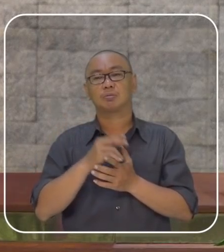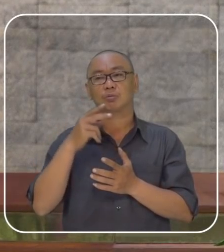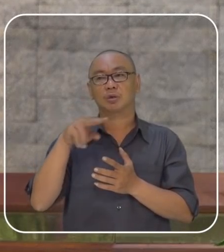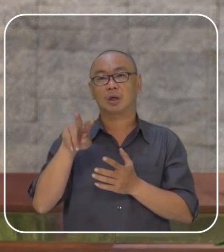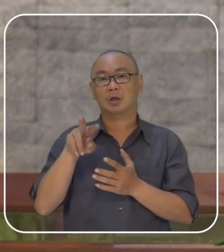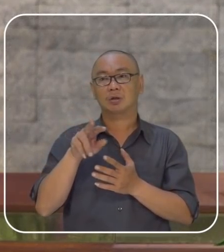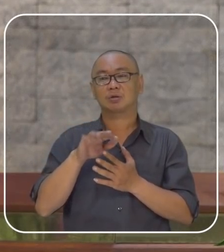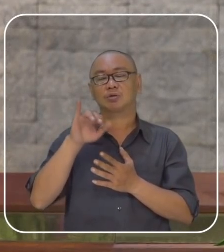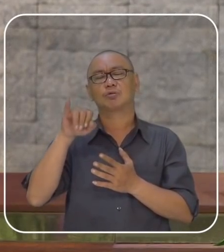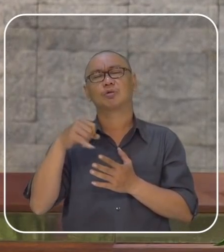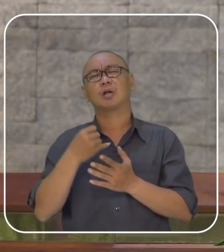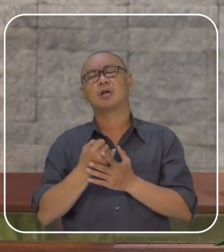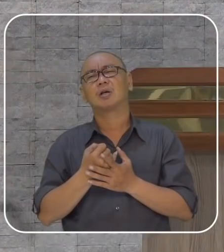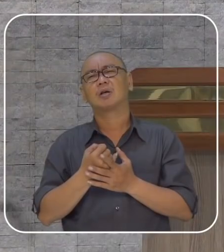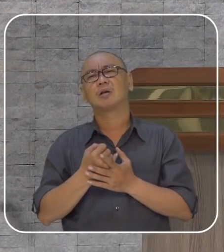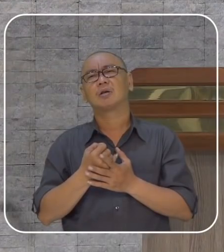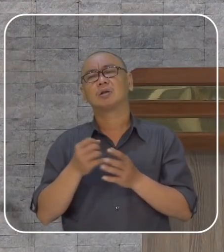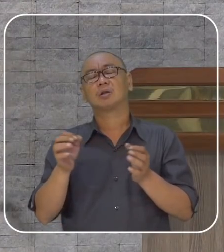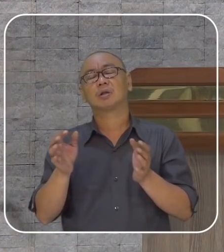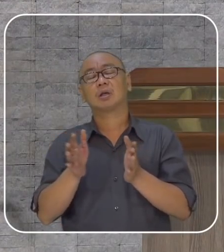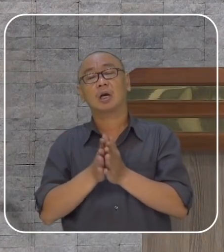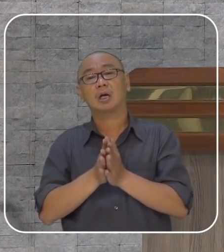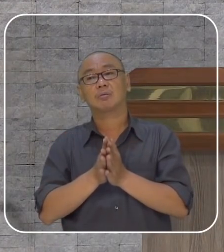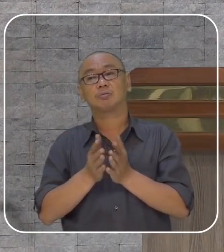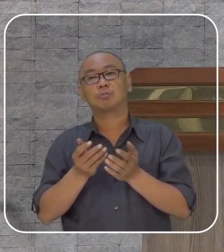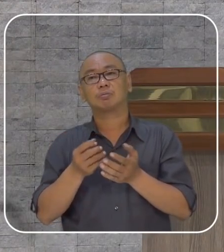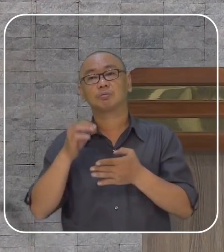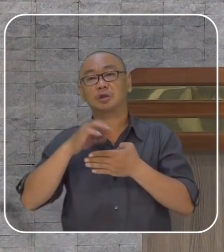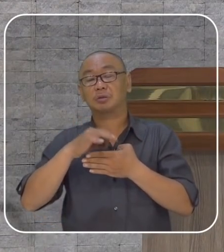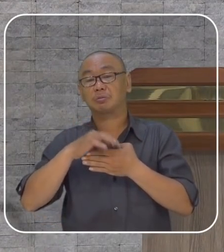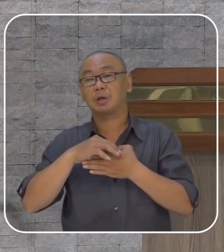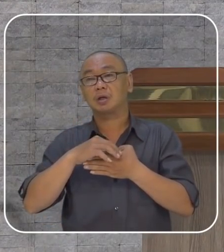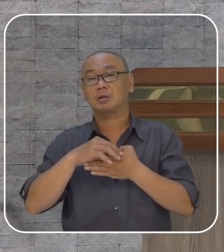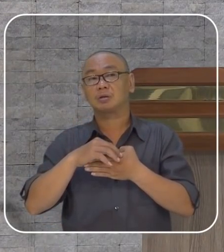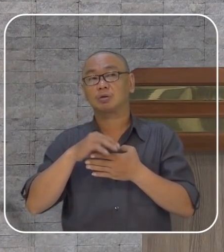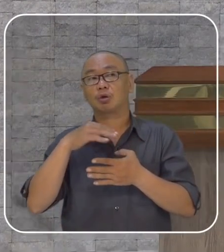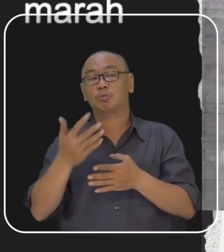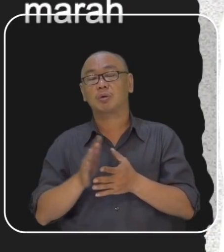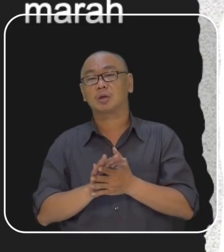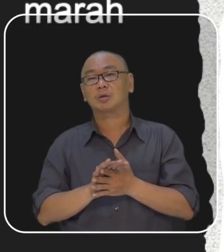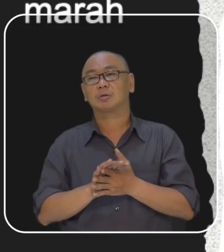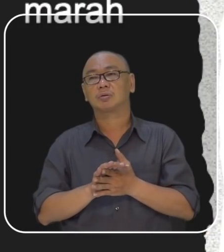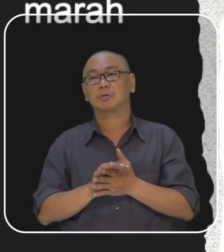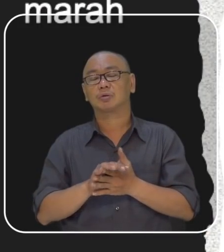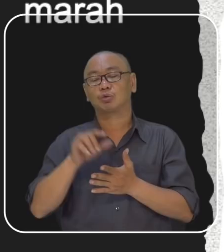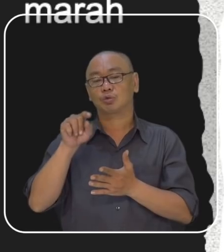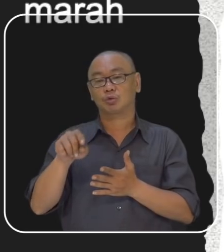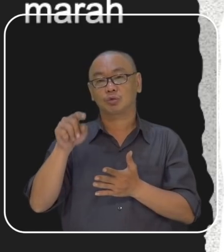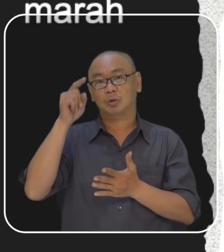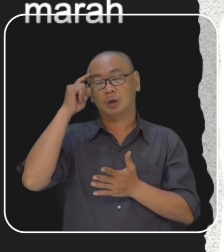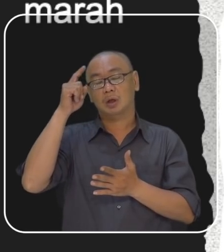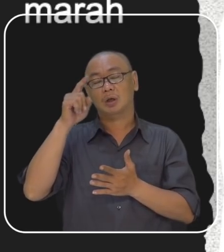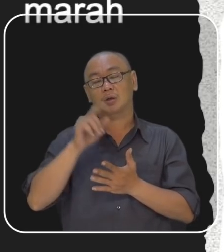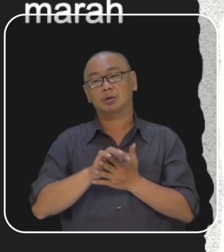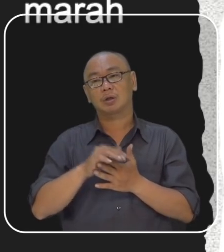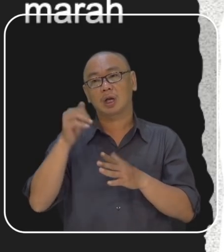juga dengan persembahan korban bakaran yang ditujukan pada Allah di dalam bait